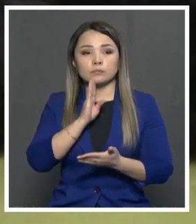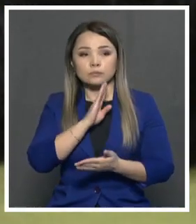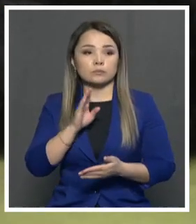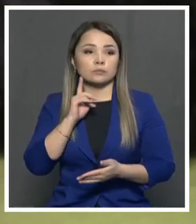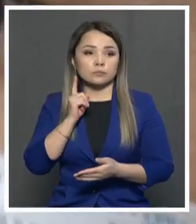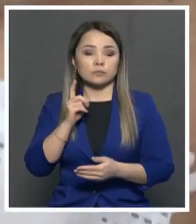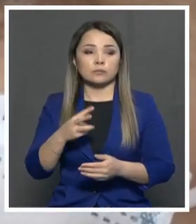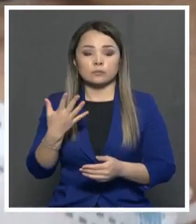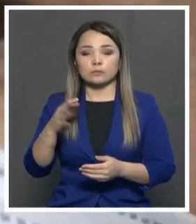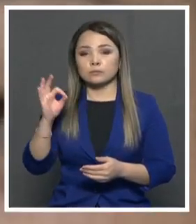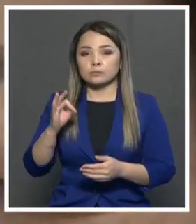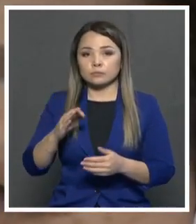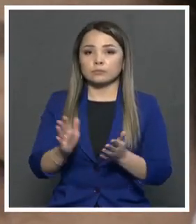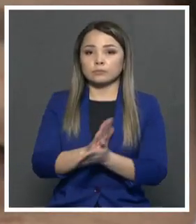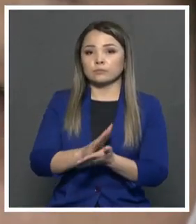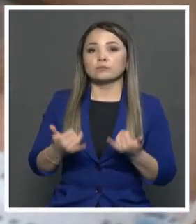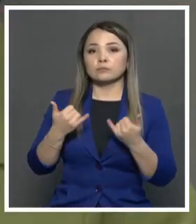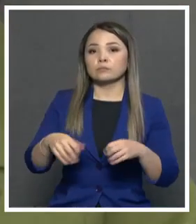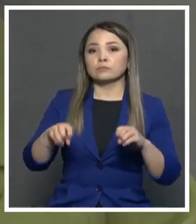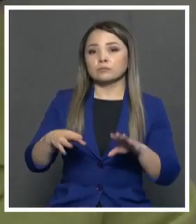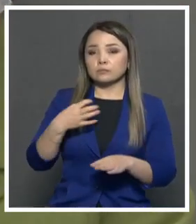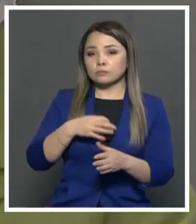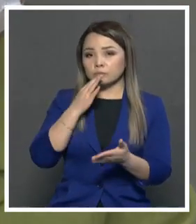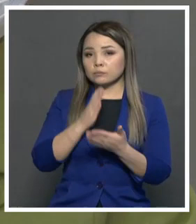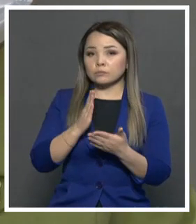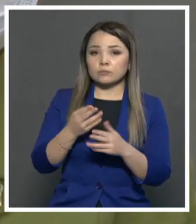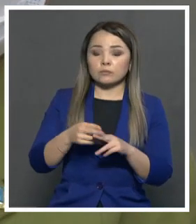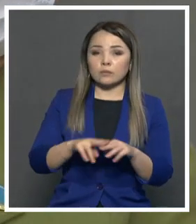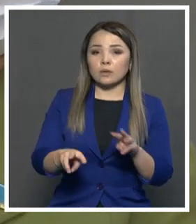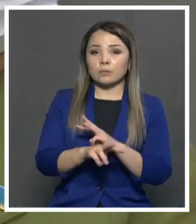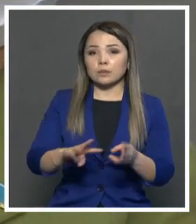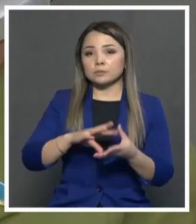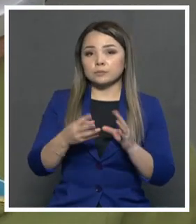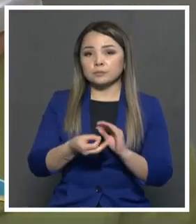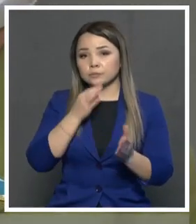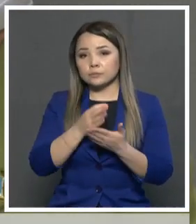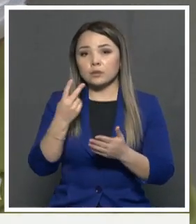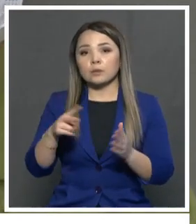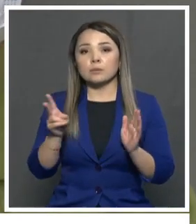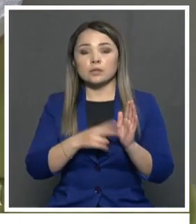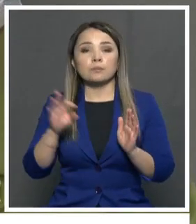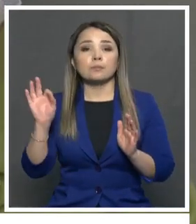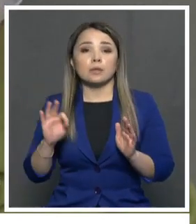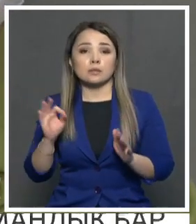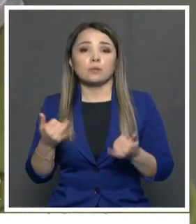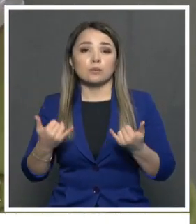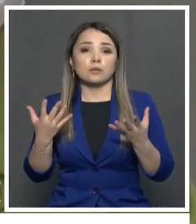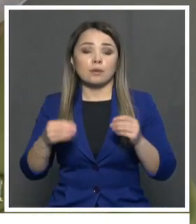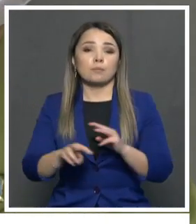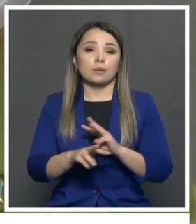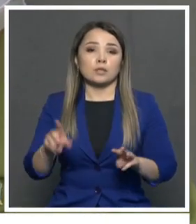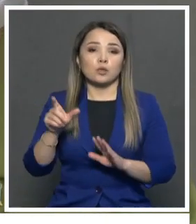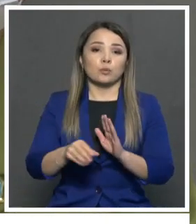жастарға 30% квота беруді көздейтін маңызды шешім қабылданды. Нәтижесінде? Мәжілістің нәтижесін алсақ, бізде 27%, бүгінгі